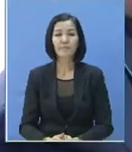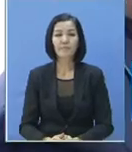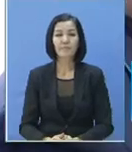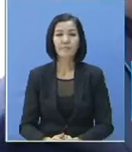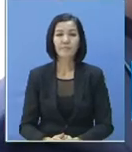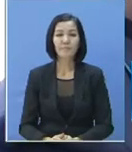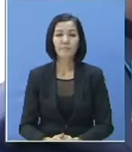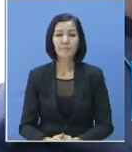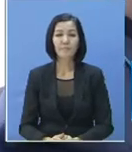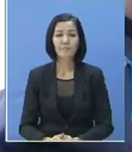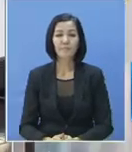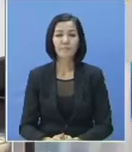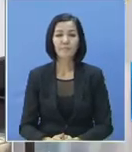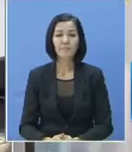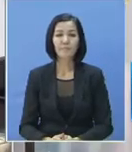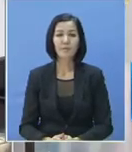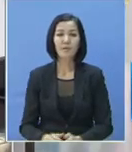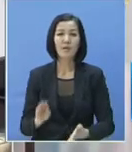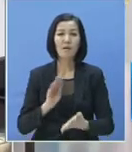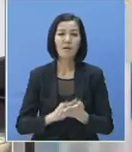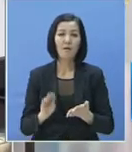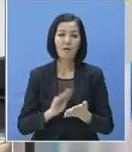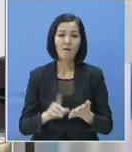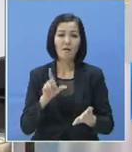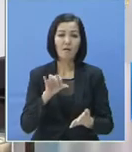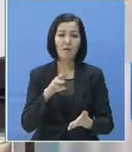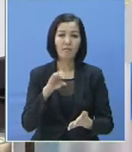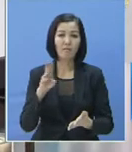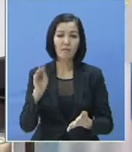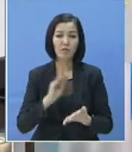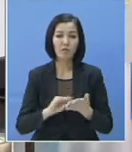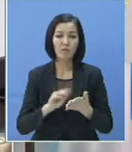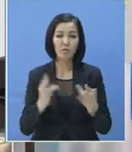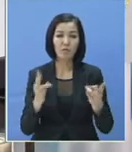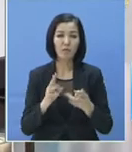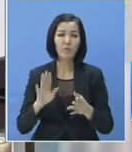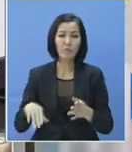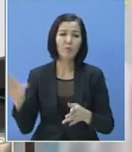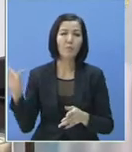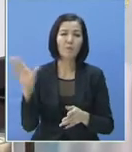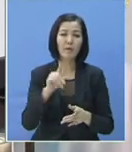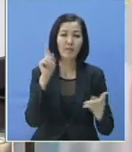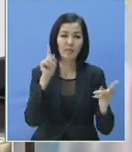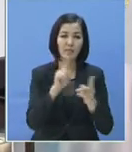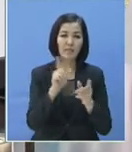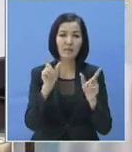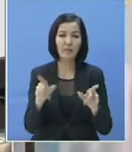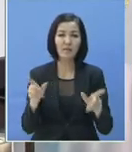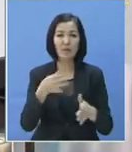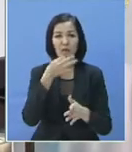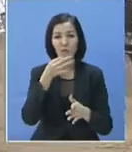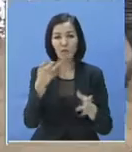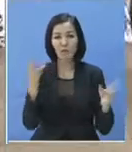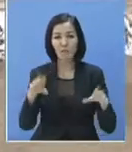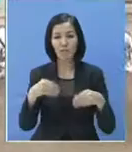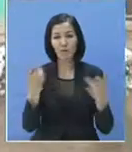каждой, где какие поручения, каким управлением я давал, все зафиксируйте. Потом бәрлік келген адамға жауабын